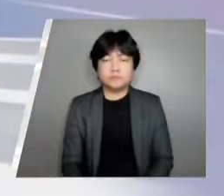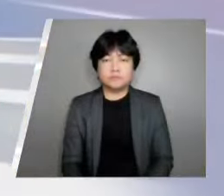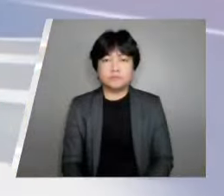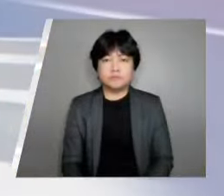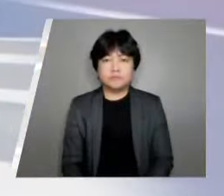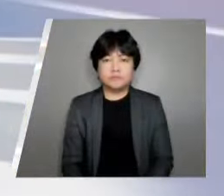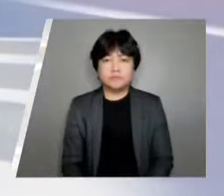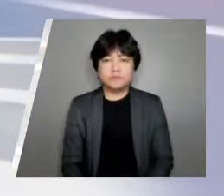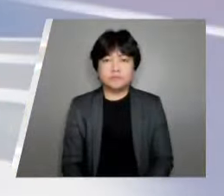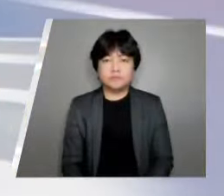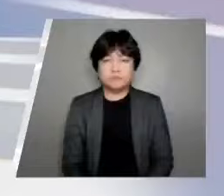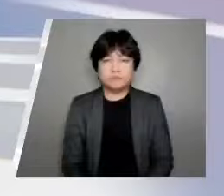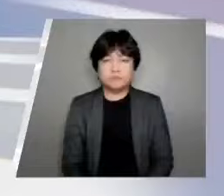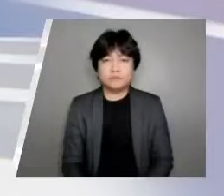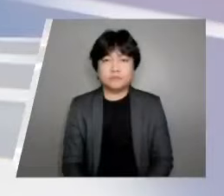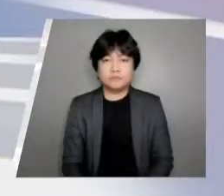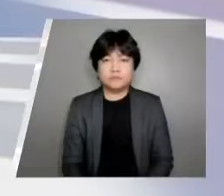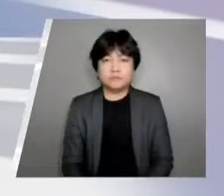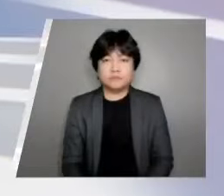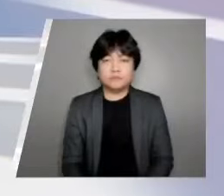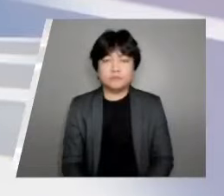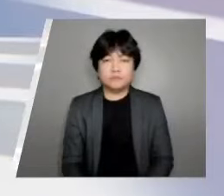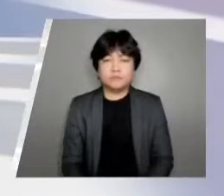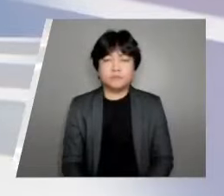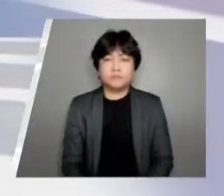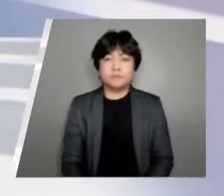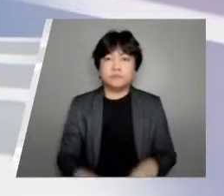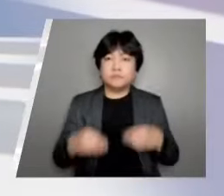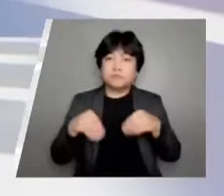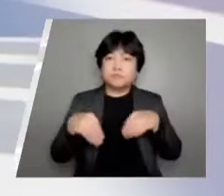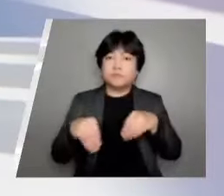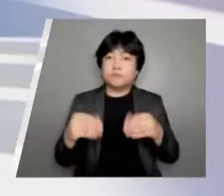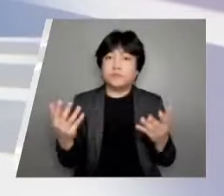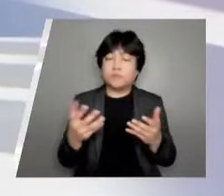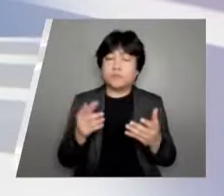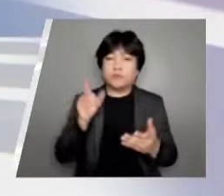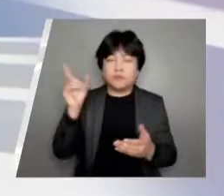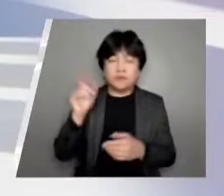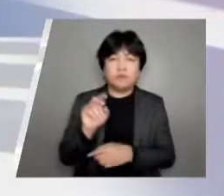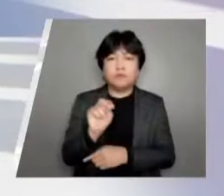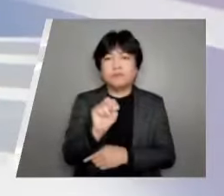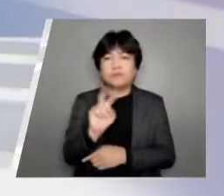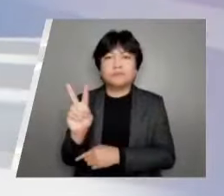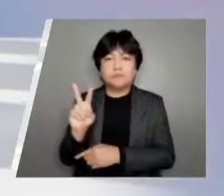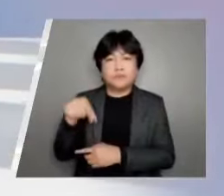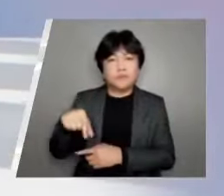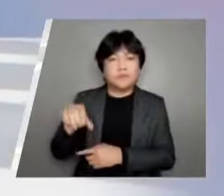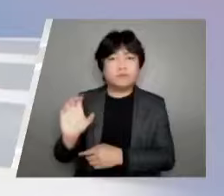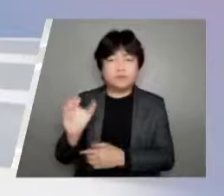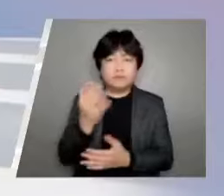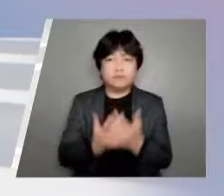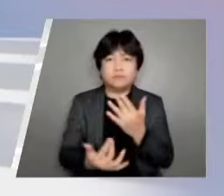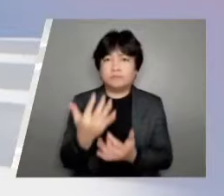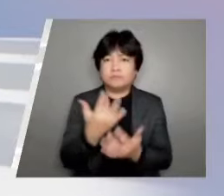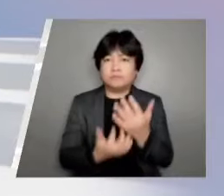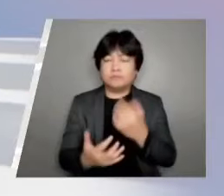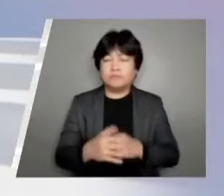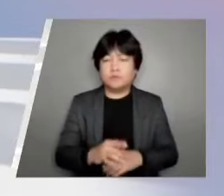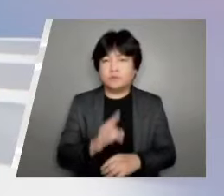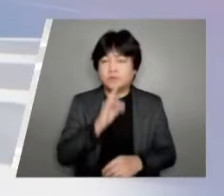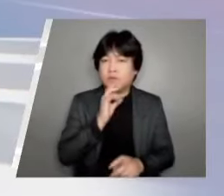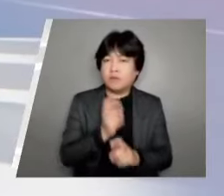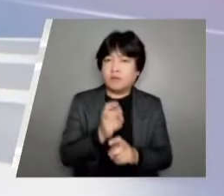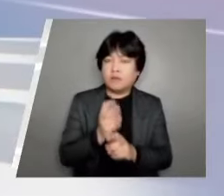tindahan ng New Nova Plaza Market sa Barangay Santa Monica, Novaliches, Quezon City, nasunog. Pahirapan ang pag-apula sa